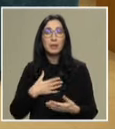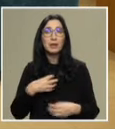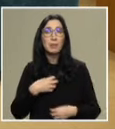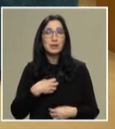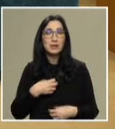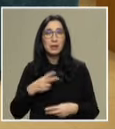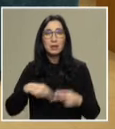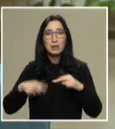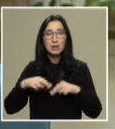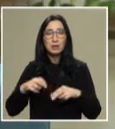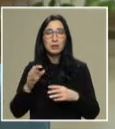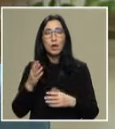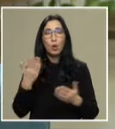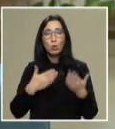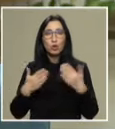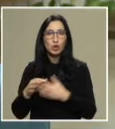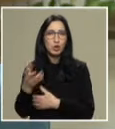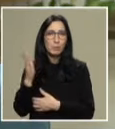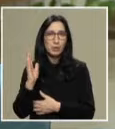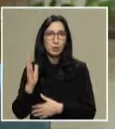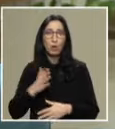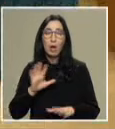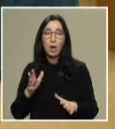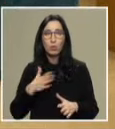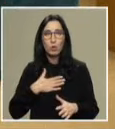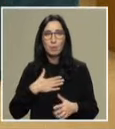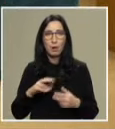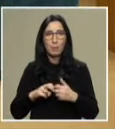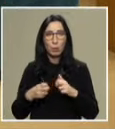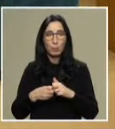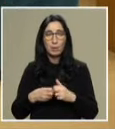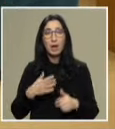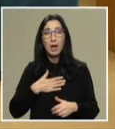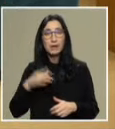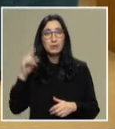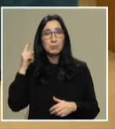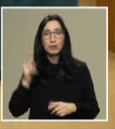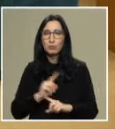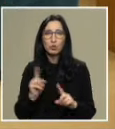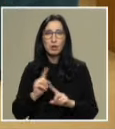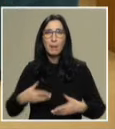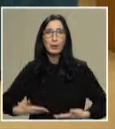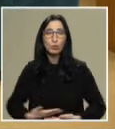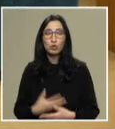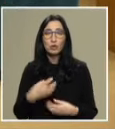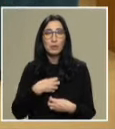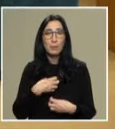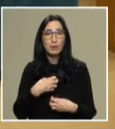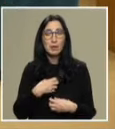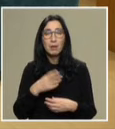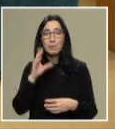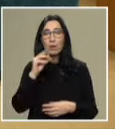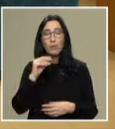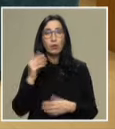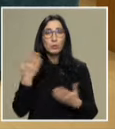търси училищния психолог, ако има някакъв проблем? Аз смятам, че няма нужда да се притесняваме да говорим с